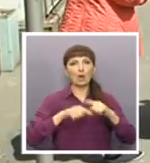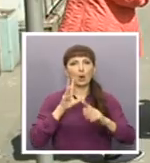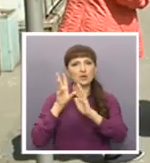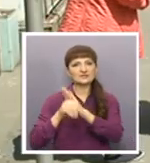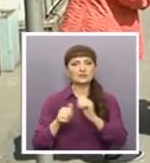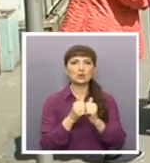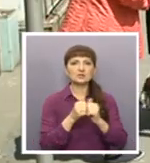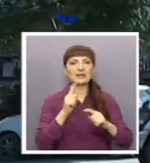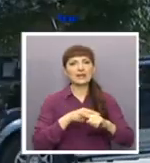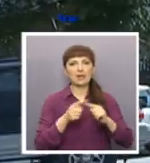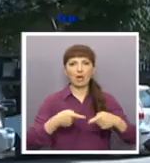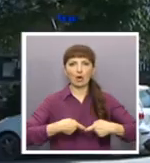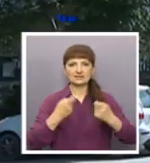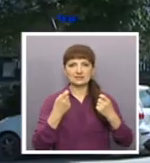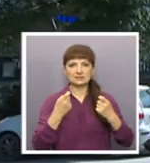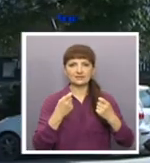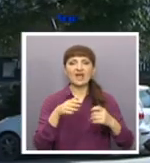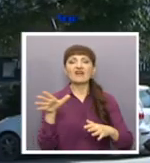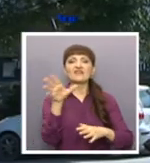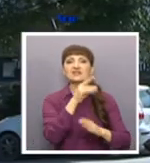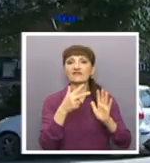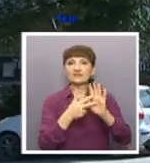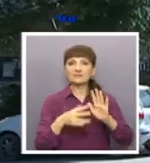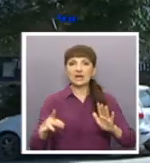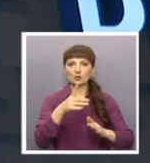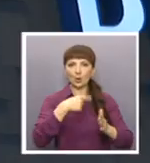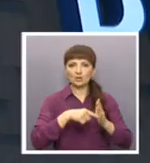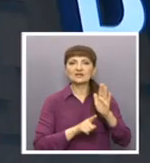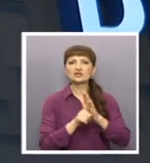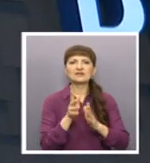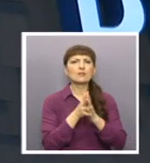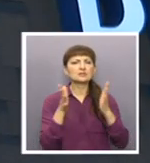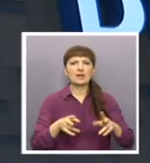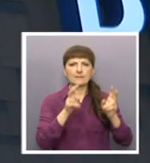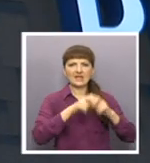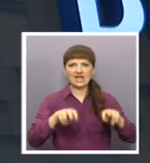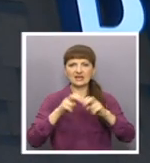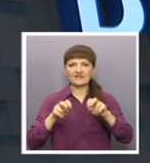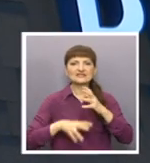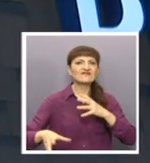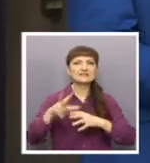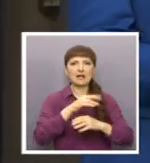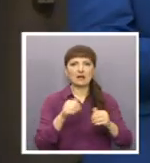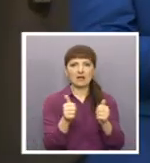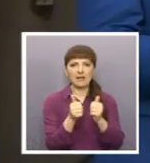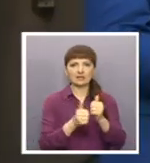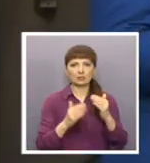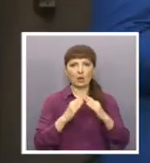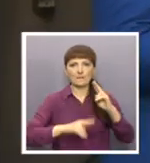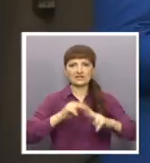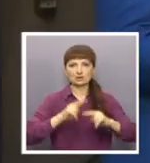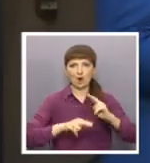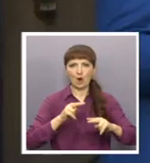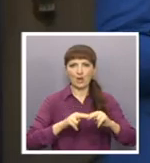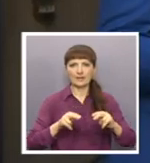соседей или в гостинице. Тем временем во всех 8 районах города началась масштабная ревизия всех пристроек. Наша рабочая